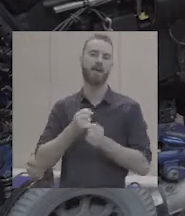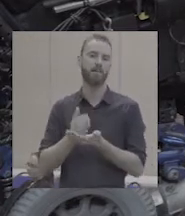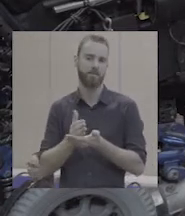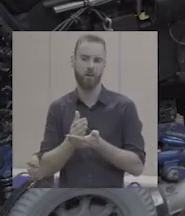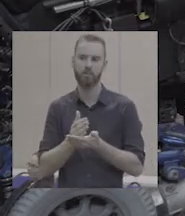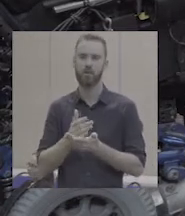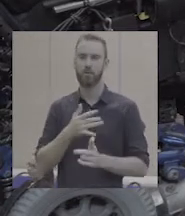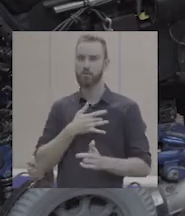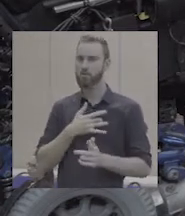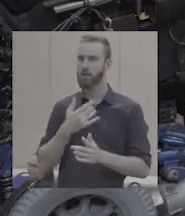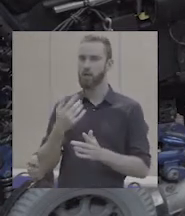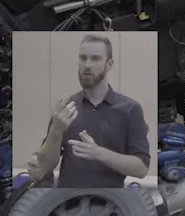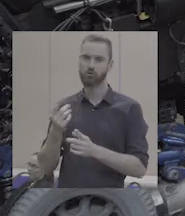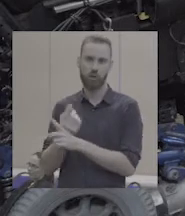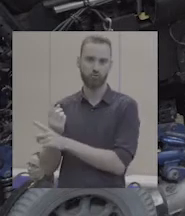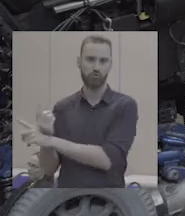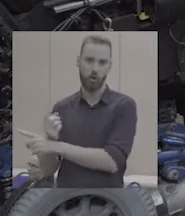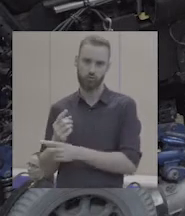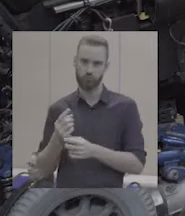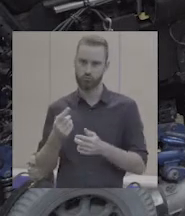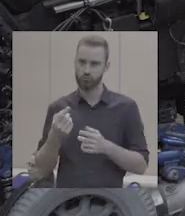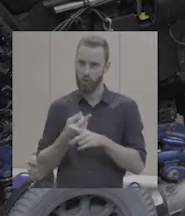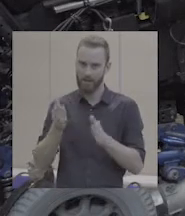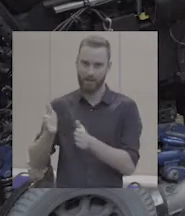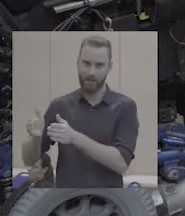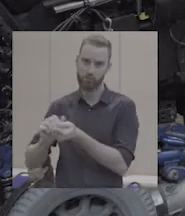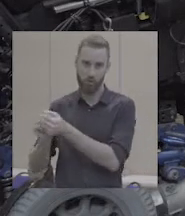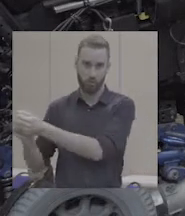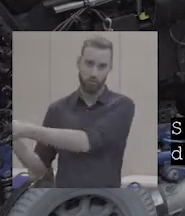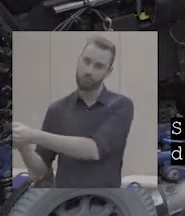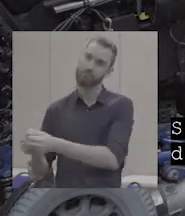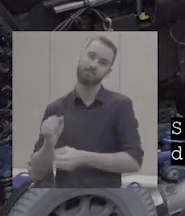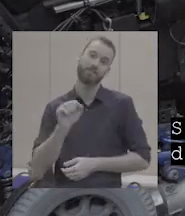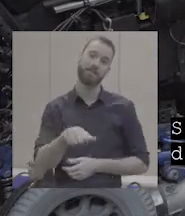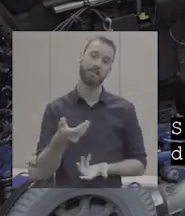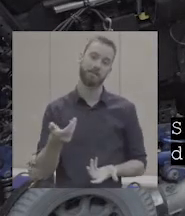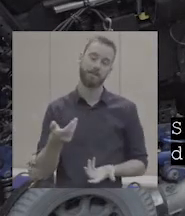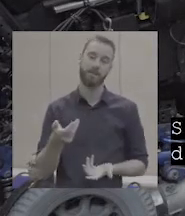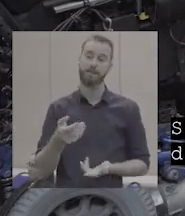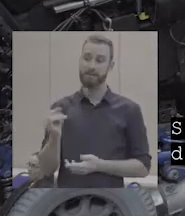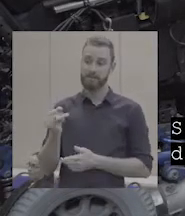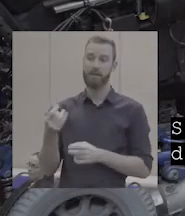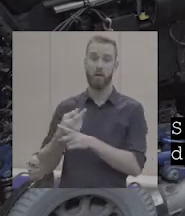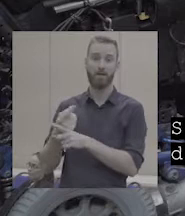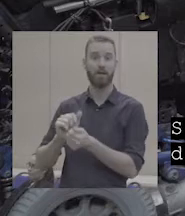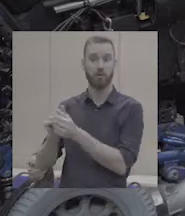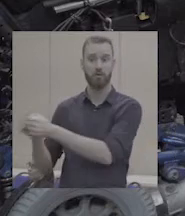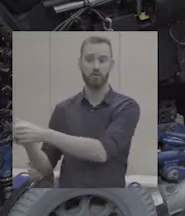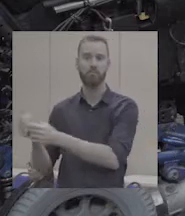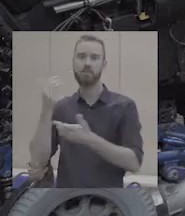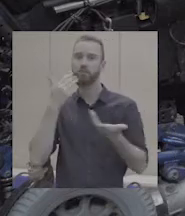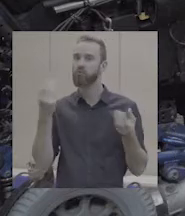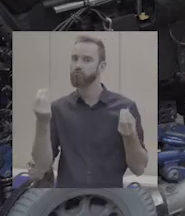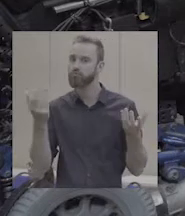qu'il va y avoir des changements de locataires dans l'immeuble? OK, parfait. S'il pourrait y avoir des changements de locataires, vous ne savez pas